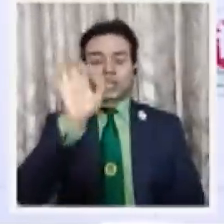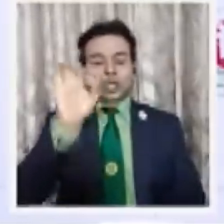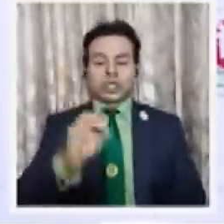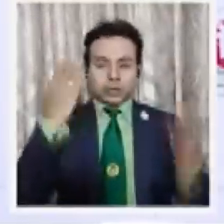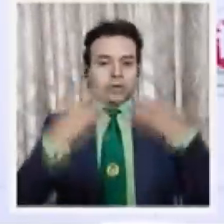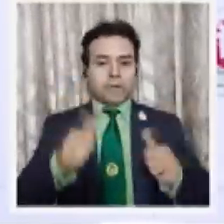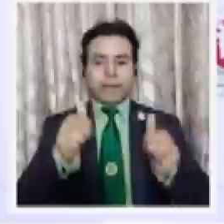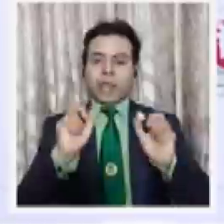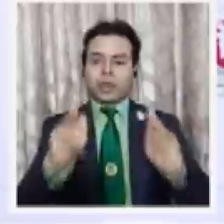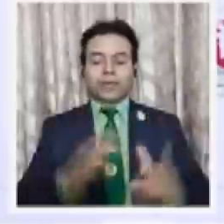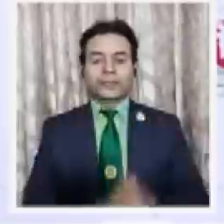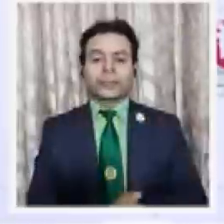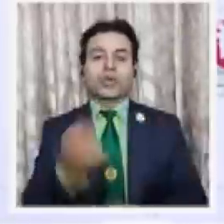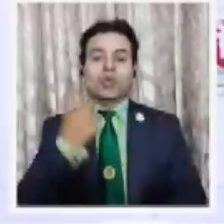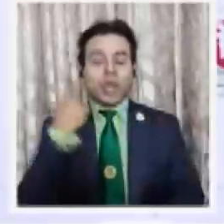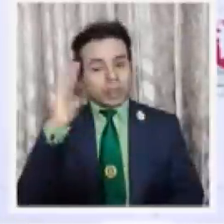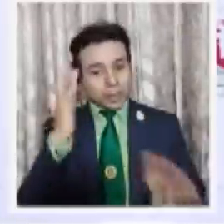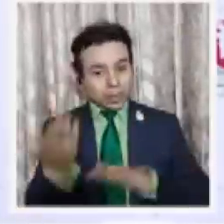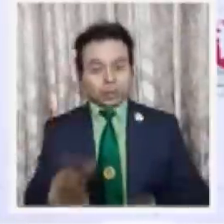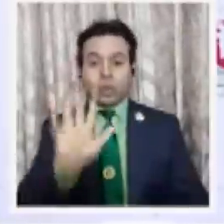1,13,556 জন। শনাক্ত বিবেচনায় সুস্থতার হার